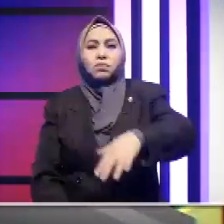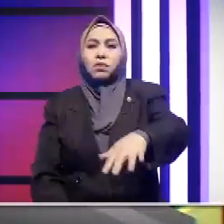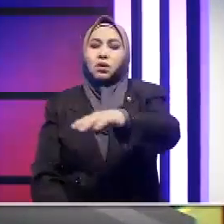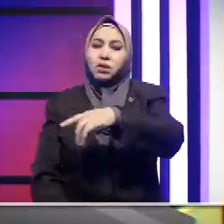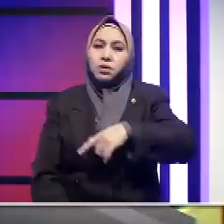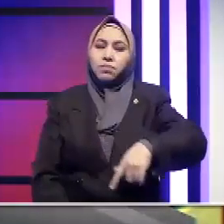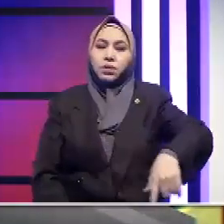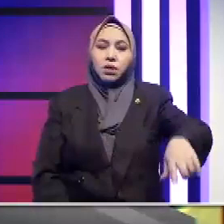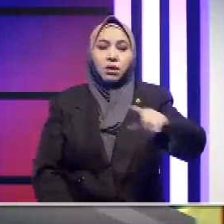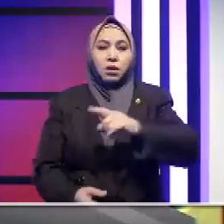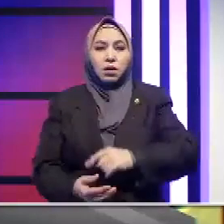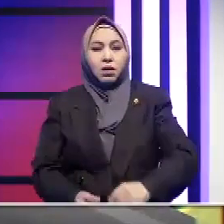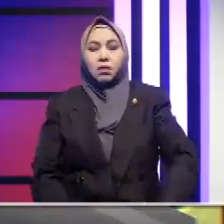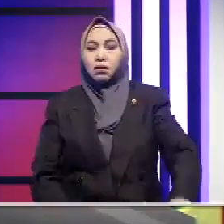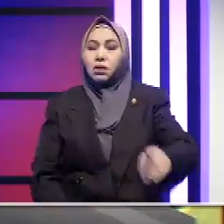Bismillahirrohmanirrohim